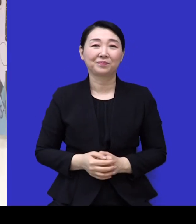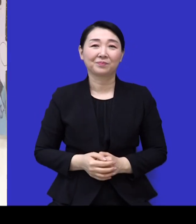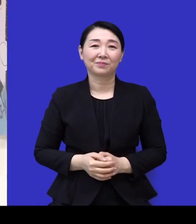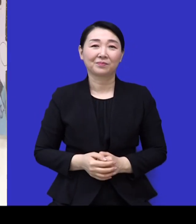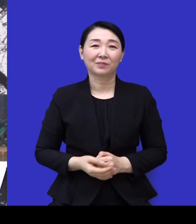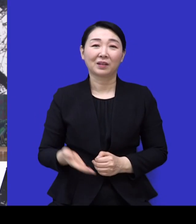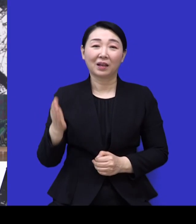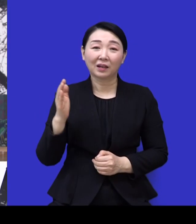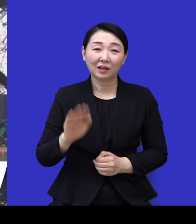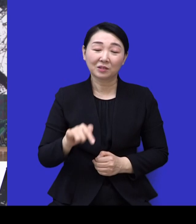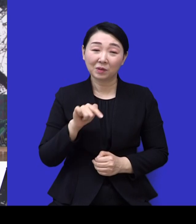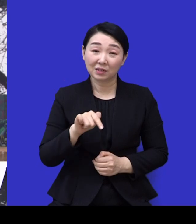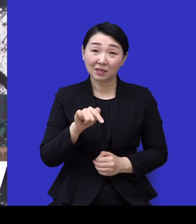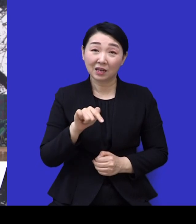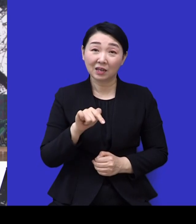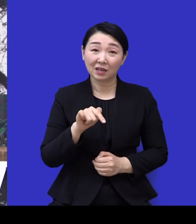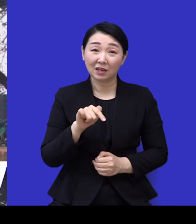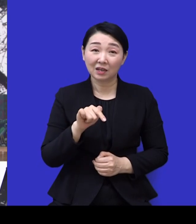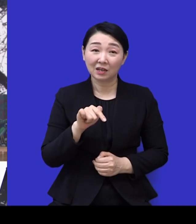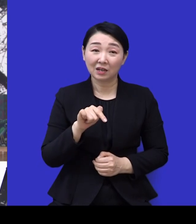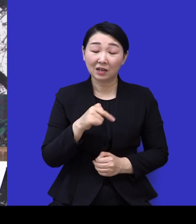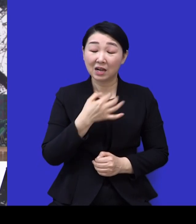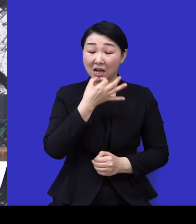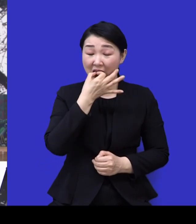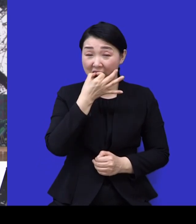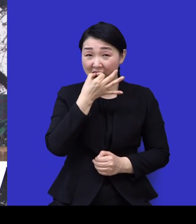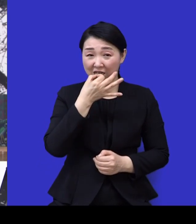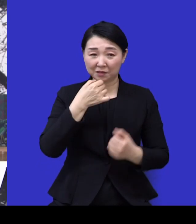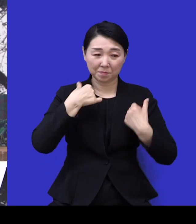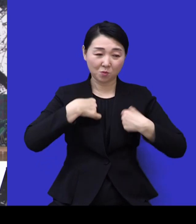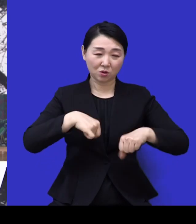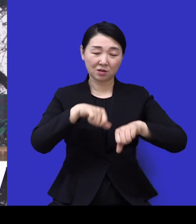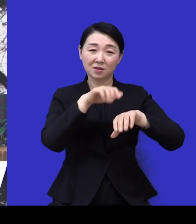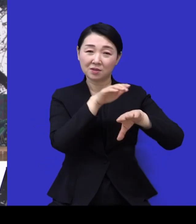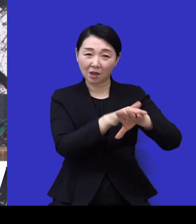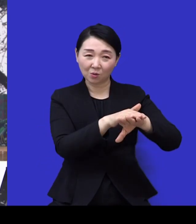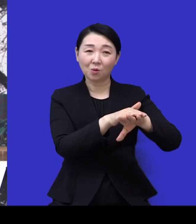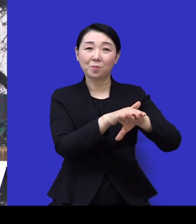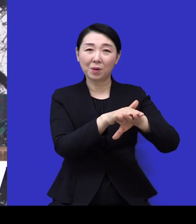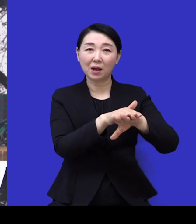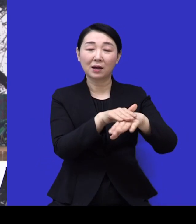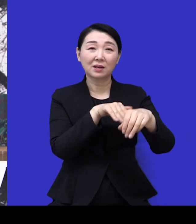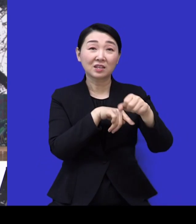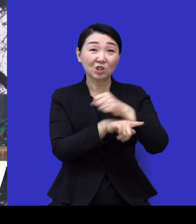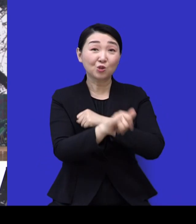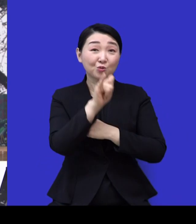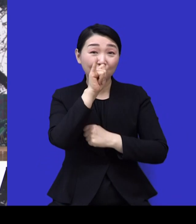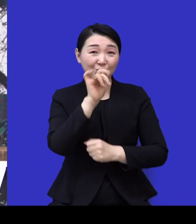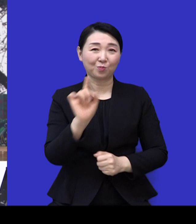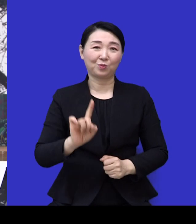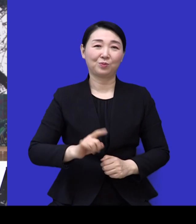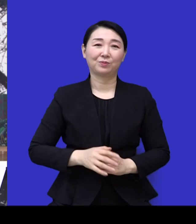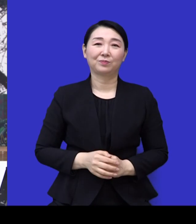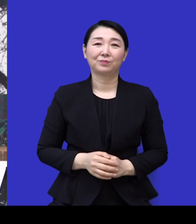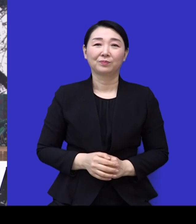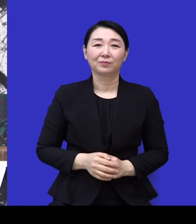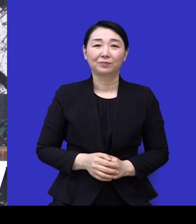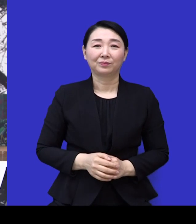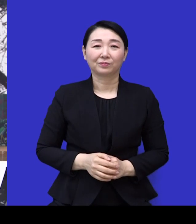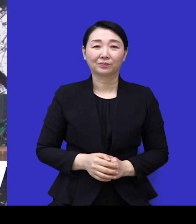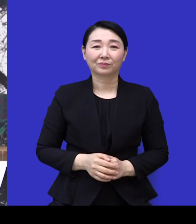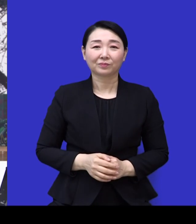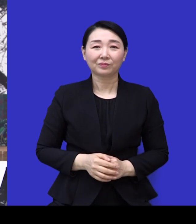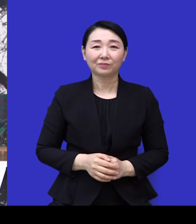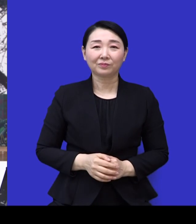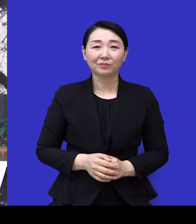근데 이게 참 욕심을 내려놓으신 뭐 어떤 특별한 이유나 계기가 있을까요? 예. 이게 쉽지